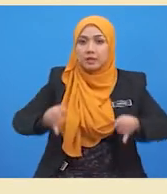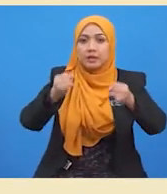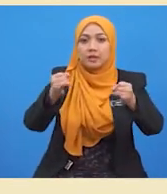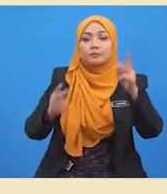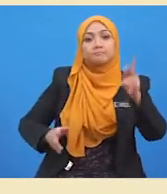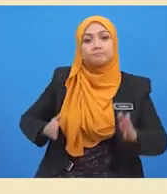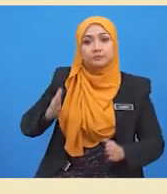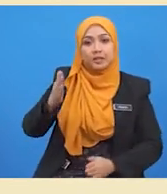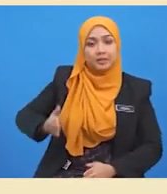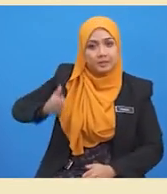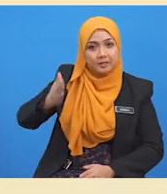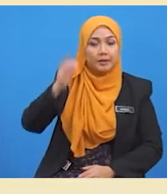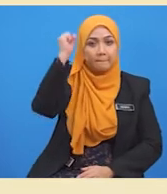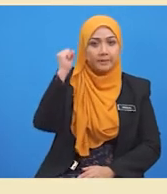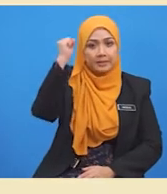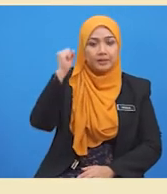Hai